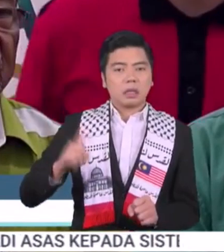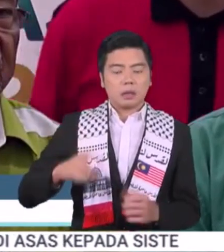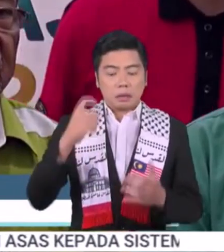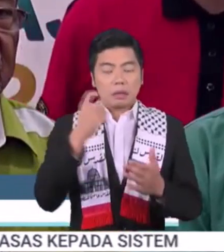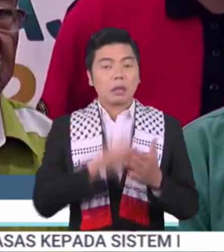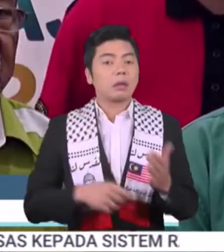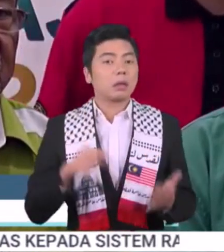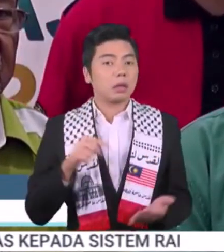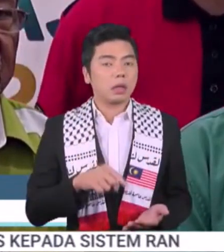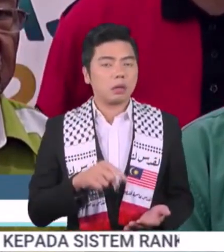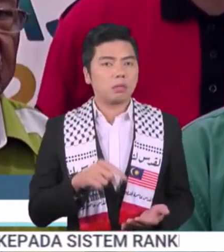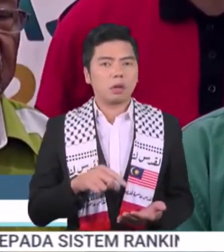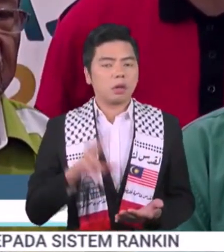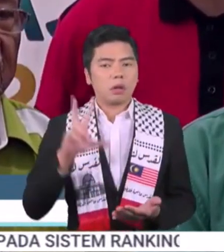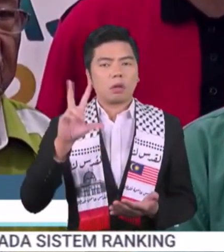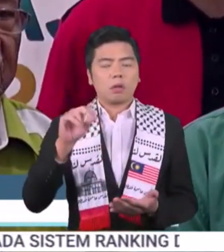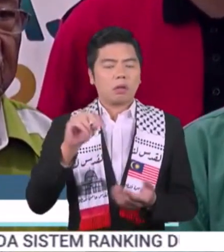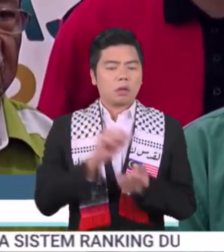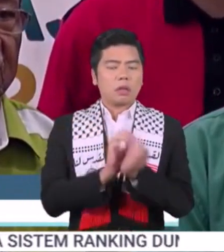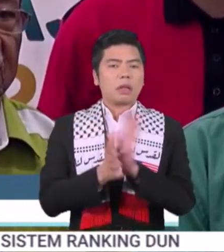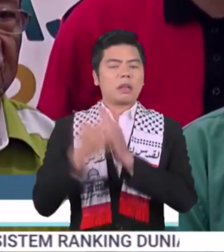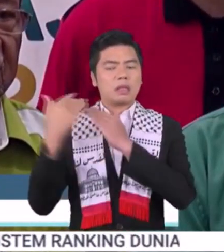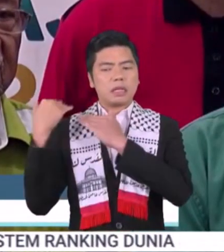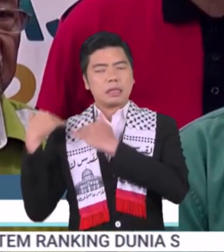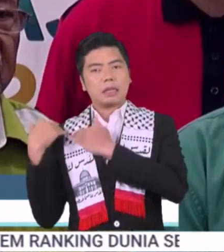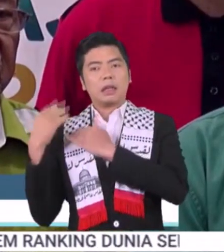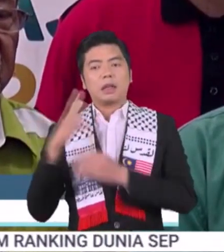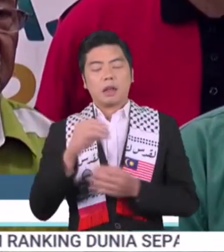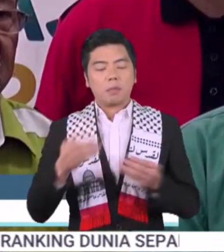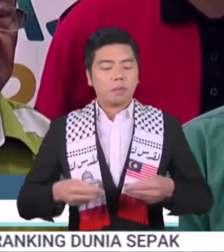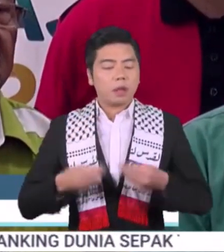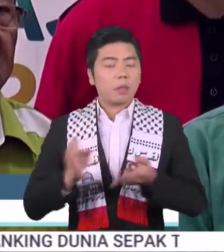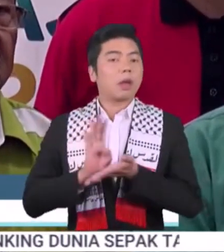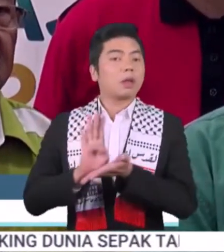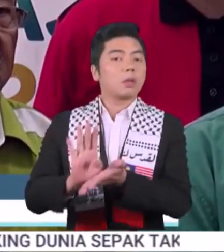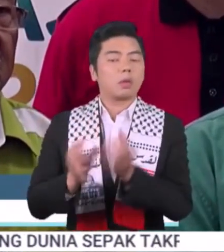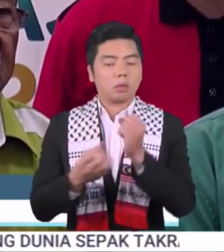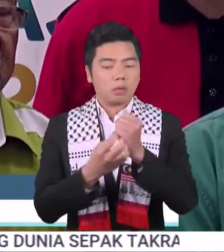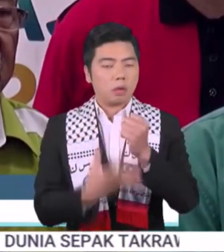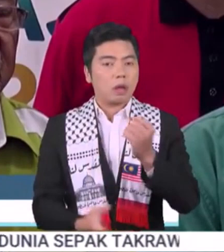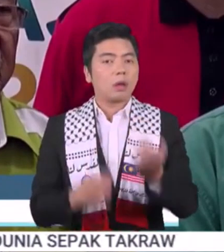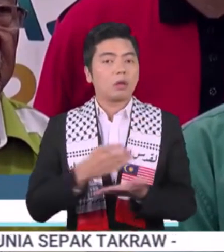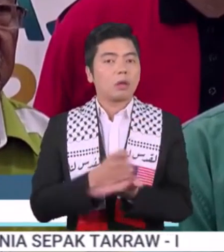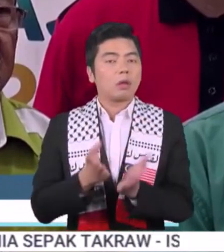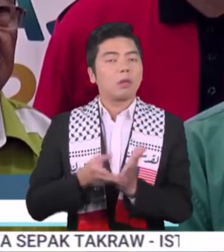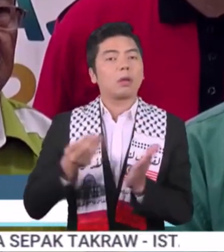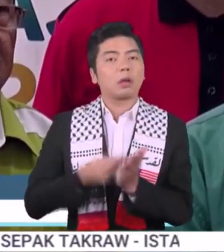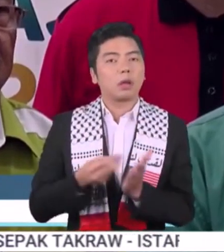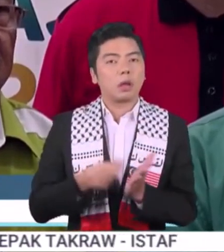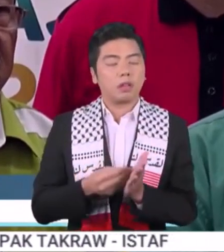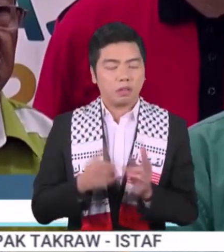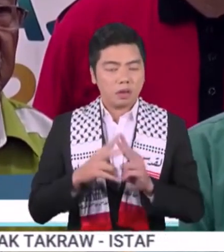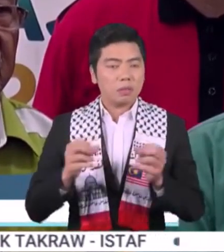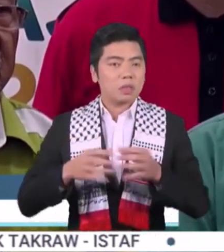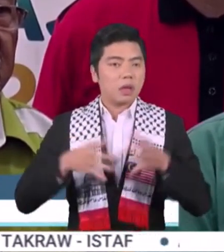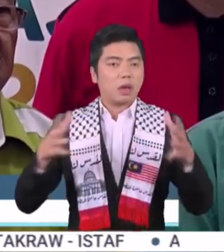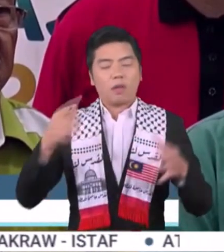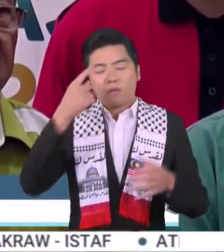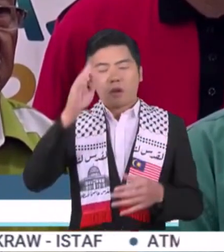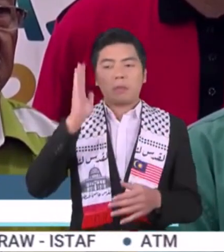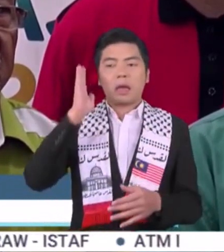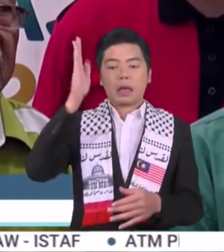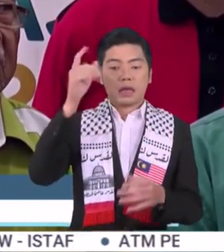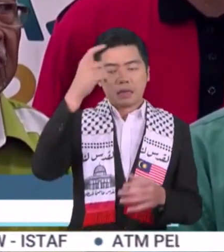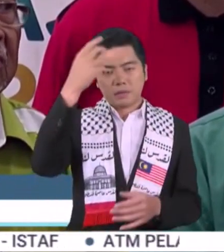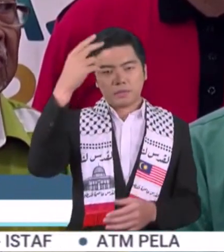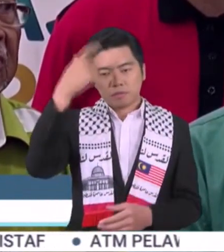kos ini tidak menjadi beban dengan memberikan bantuan kewangan yang sangat besar kepada bakal jemaah haji